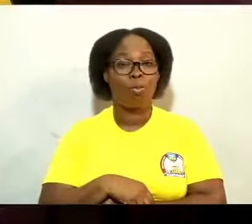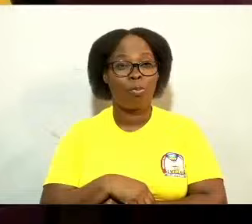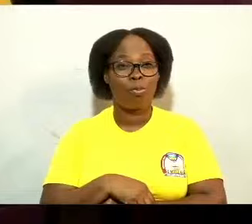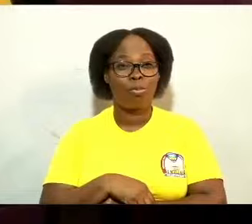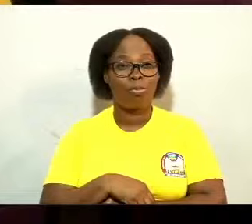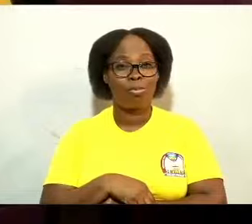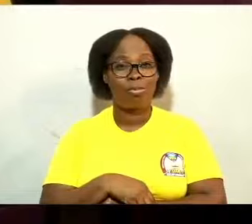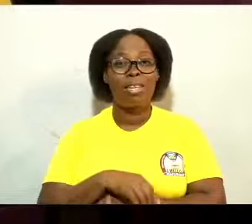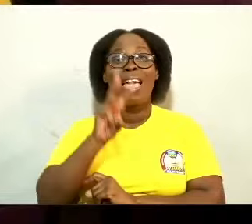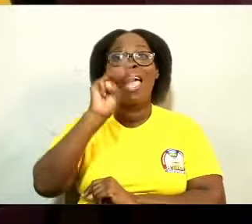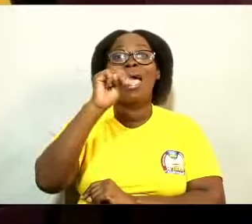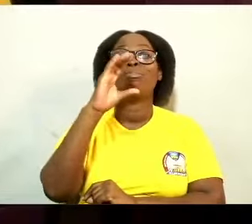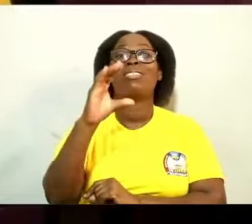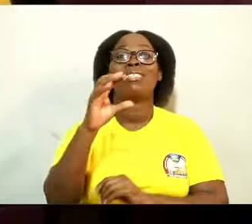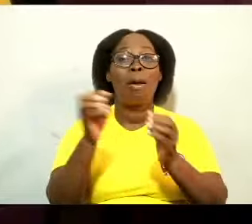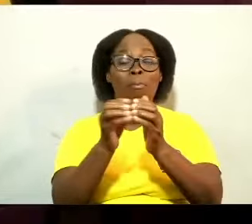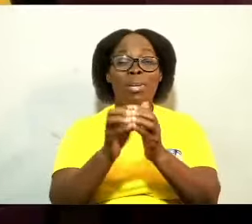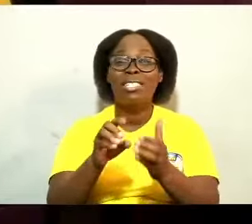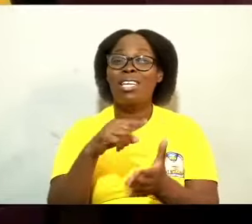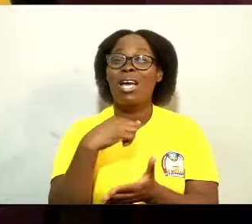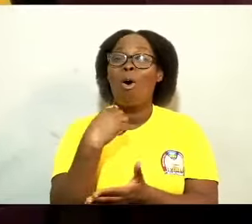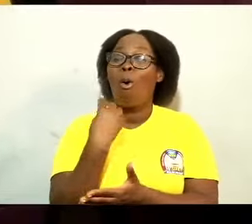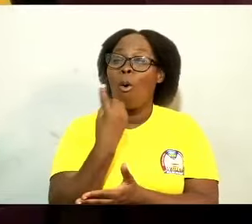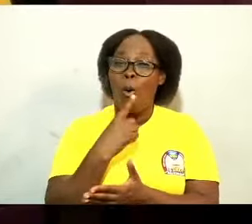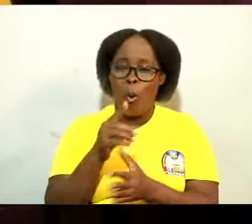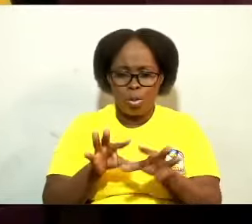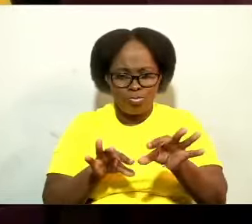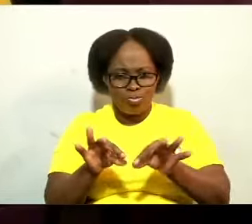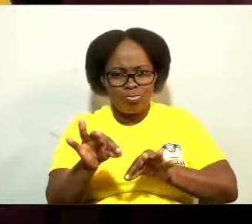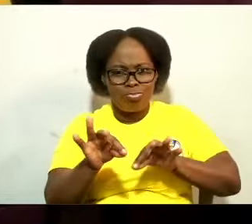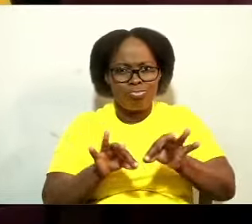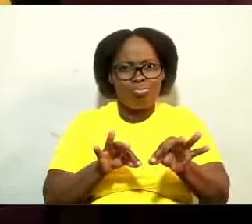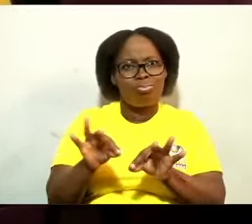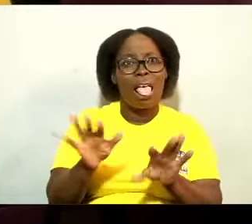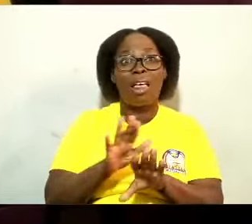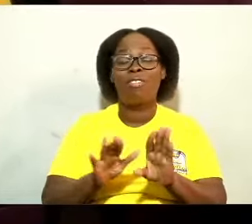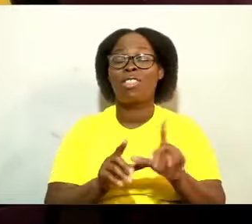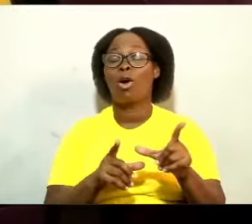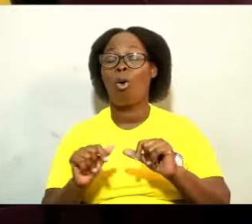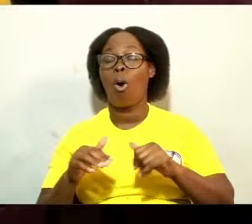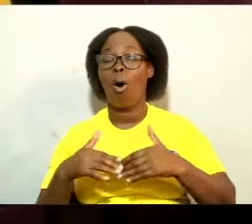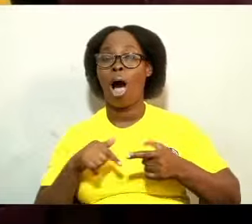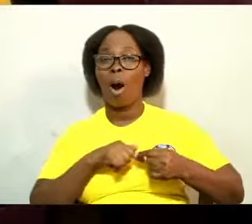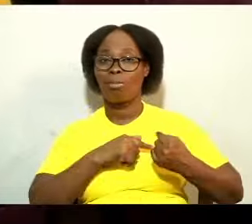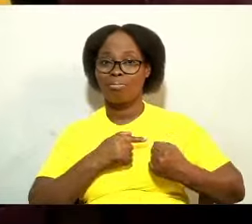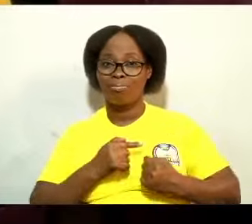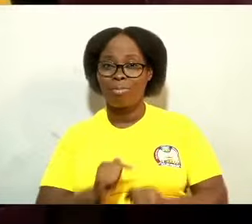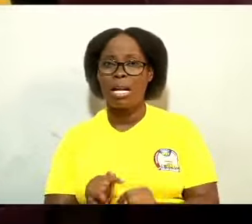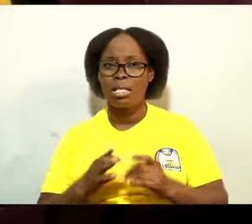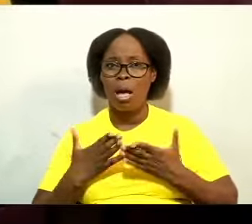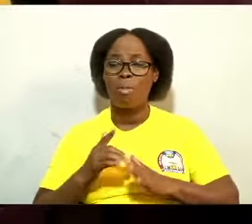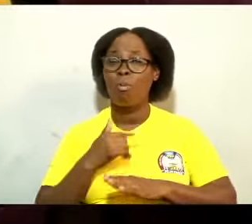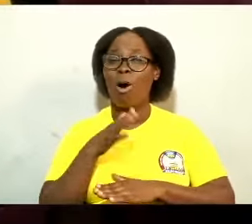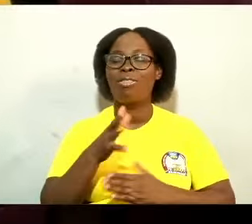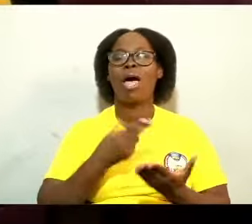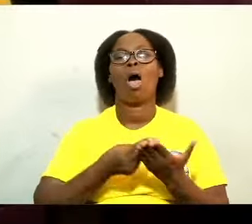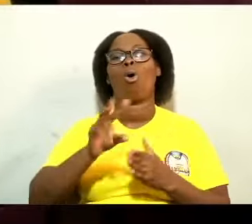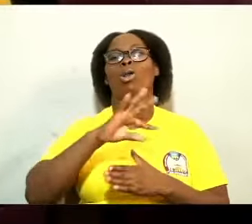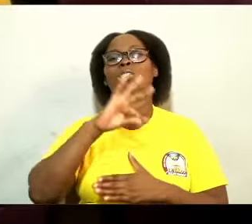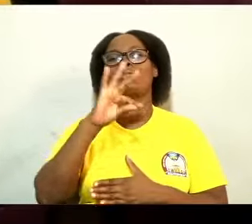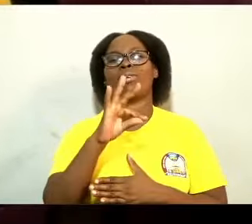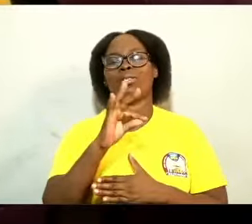master of ceremony wa kikao anayefafanua kila kitu kwenye mioyo ya wana kikao ni Roho